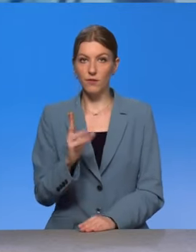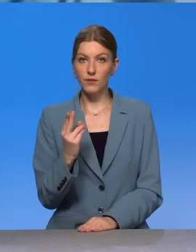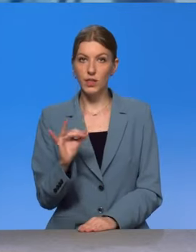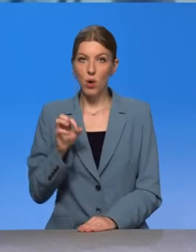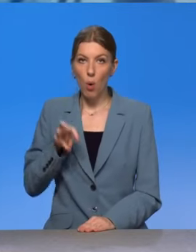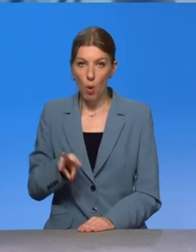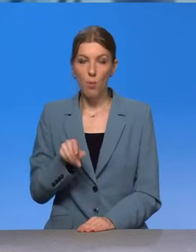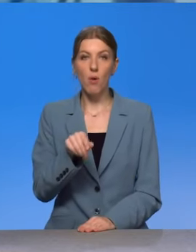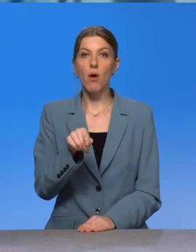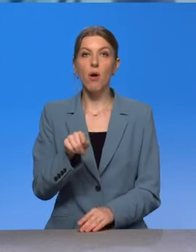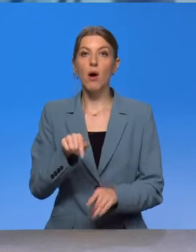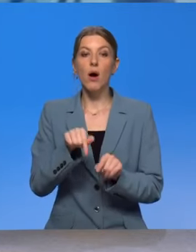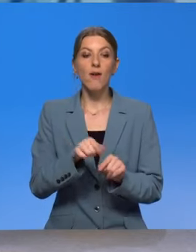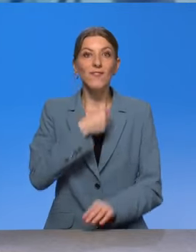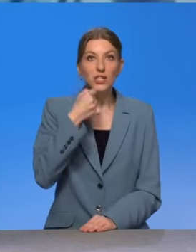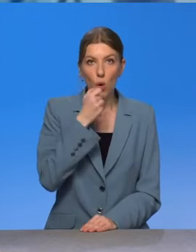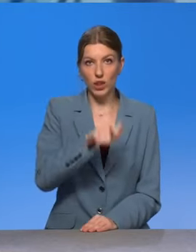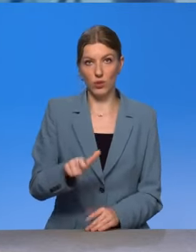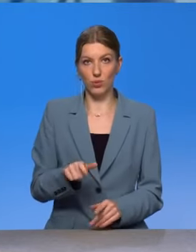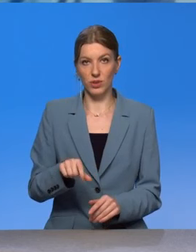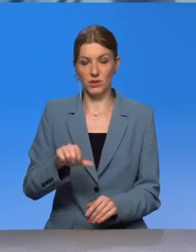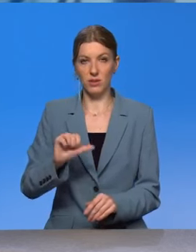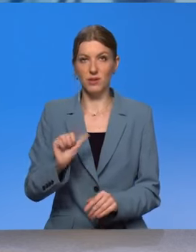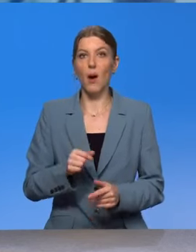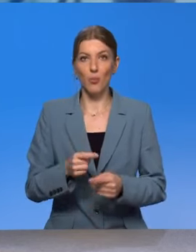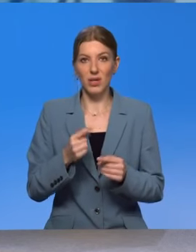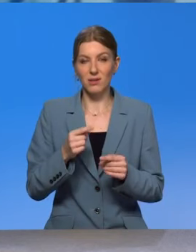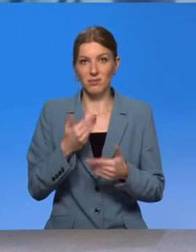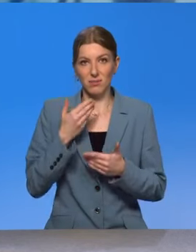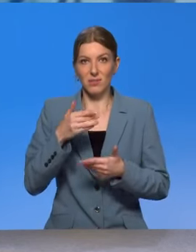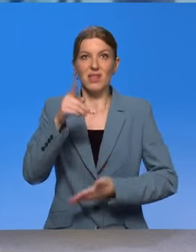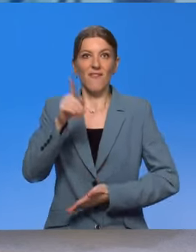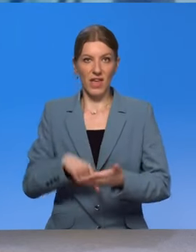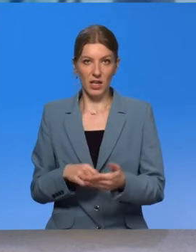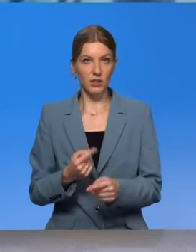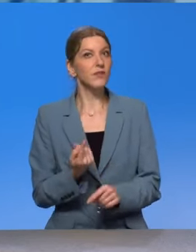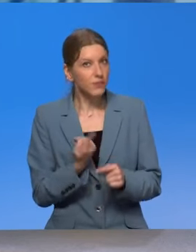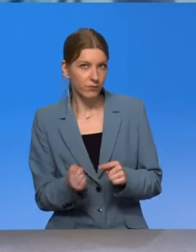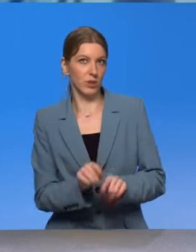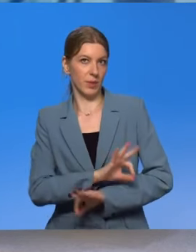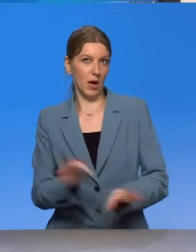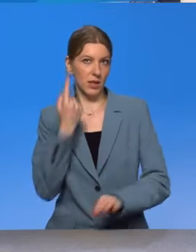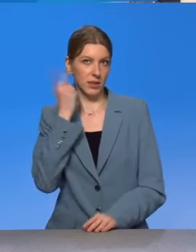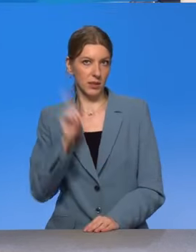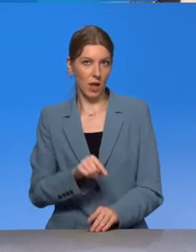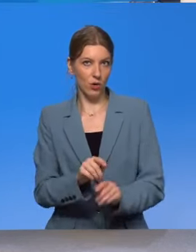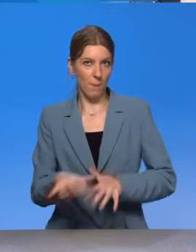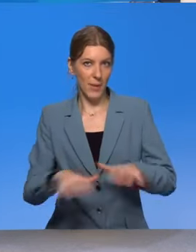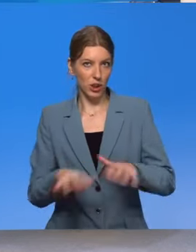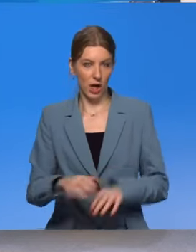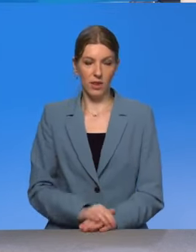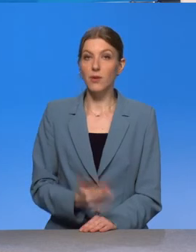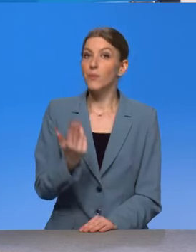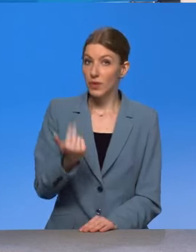доверчивые – это люди взрослого возраста. Да, те, которые и это отлично уже... знают мошенники. Да, и, в принципе,